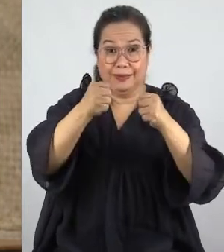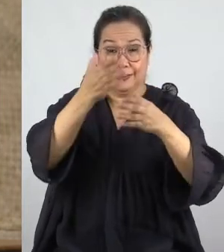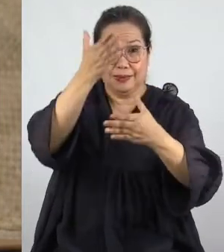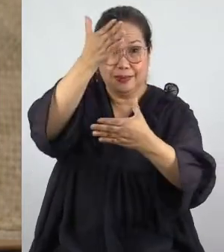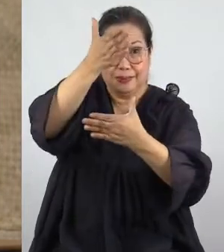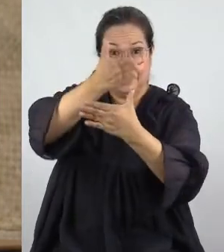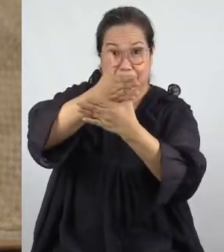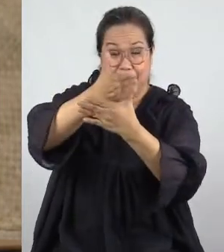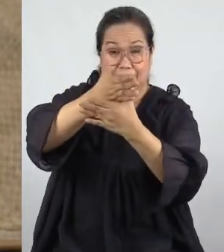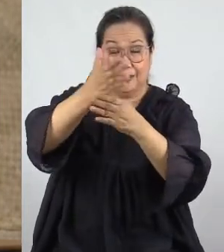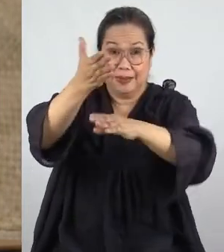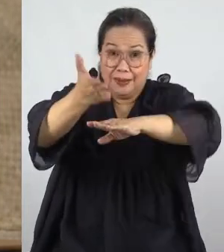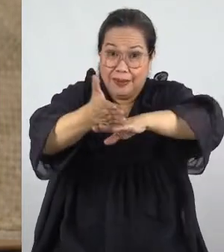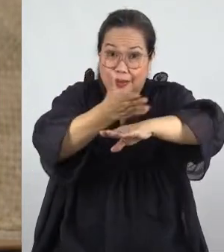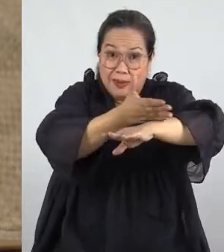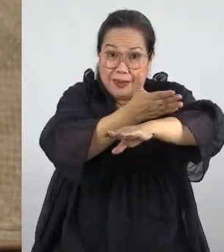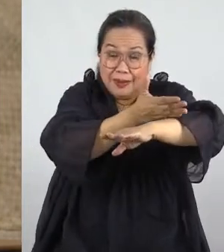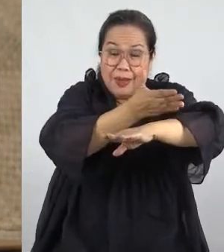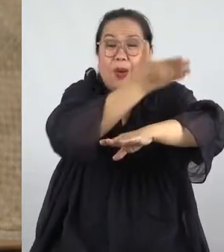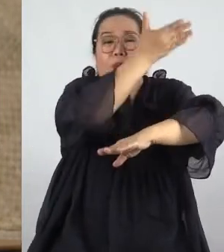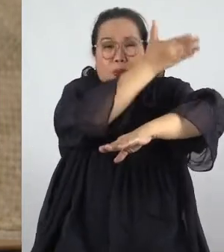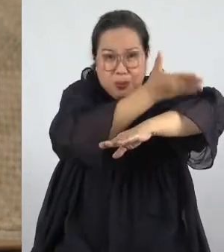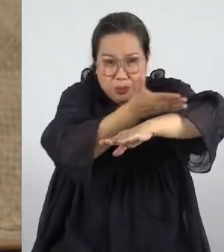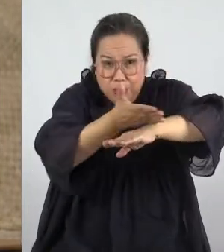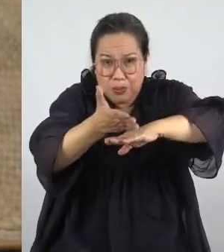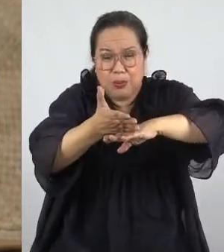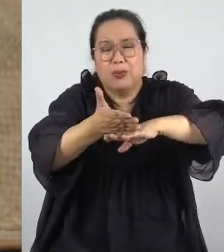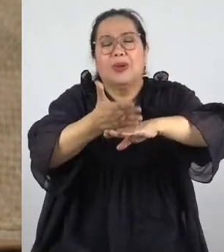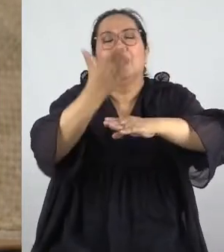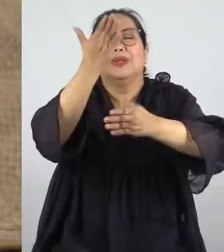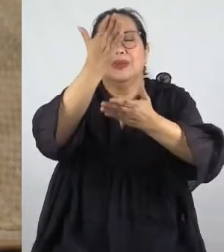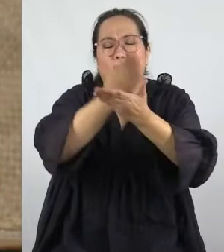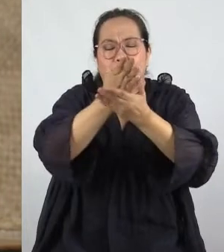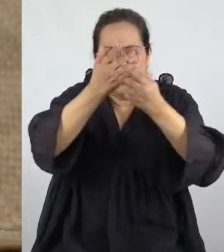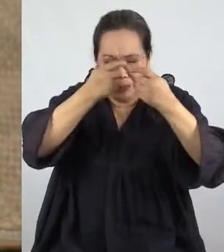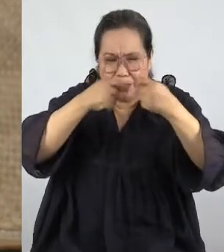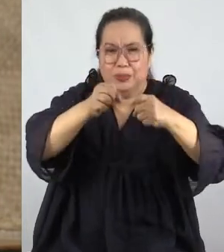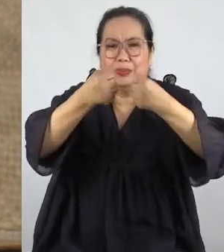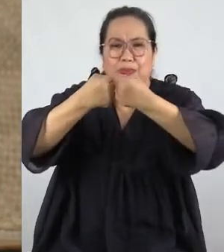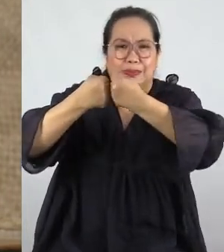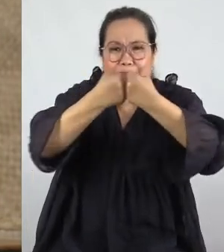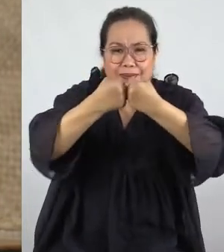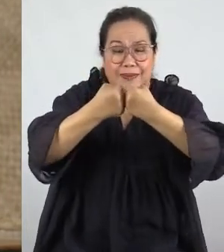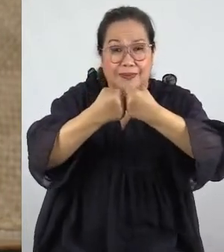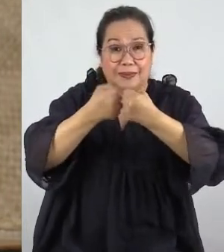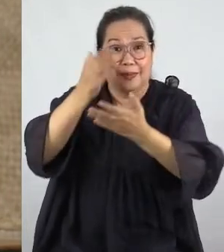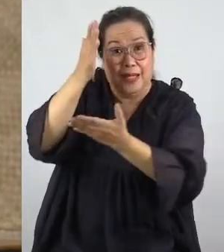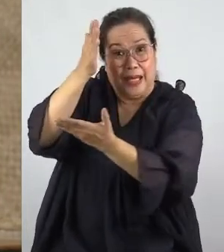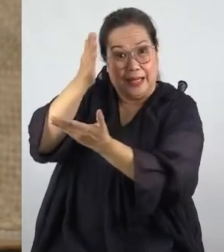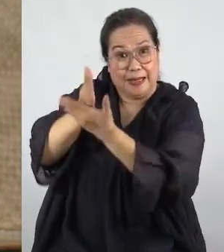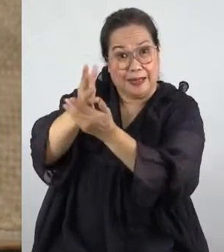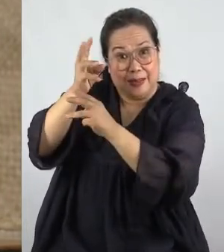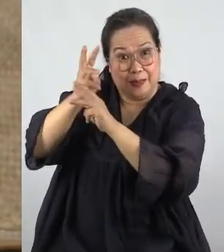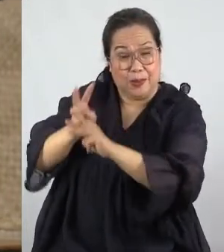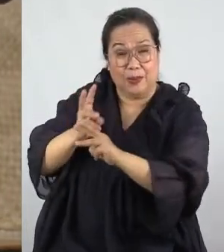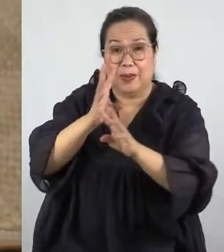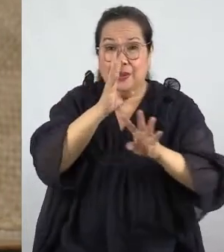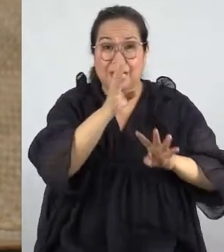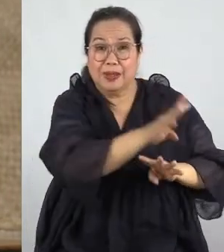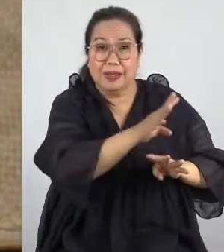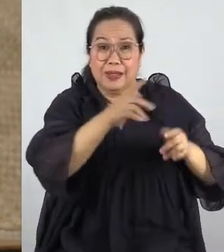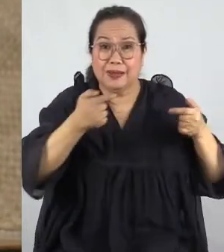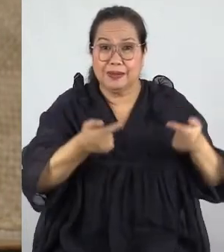sa ating pag-unlad sa ating buhay espiritual. Kaya kailangan iwanan ng pabigat, talikuran ng